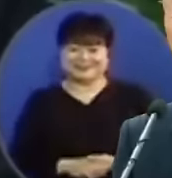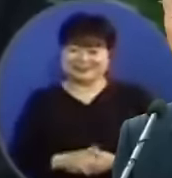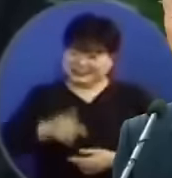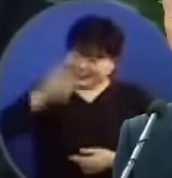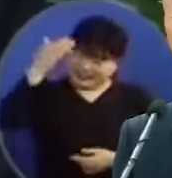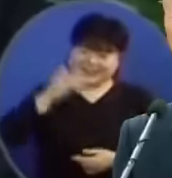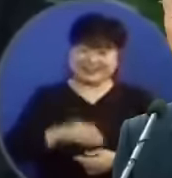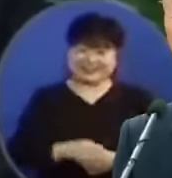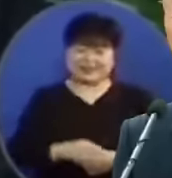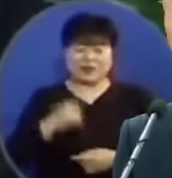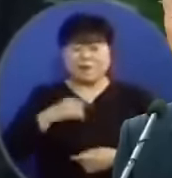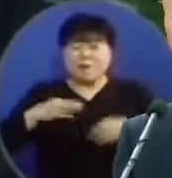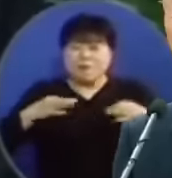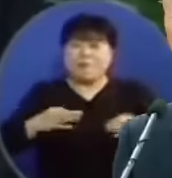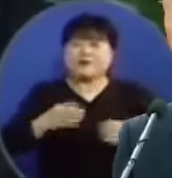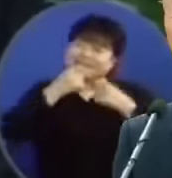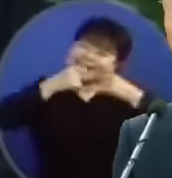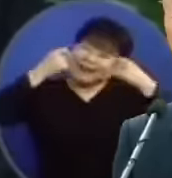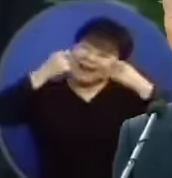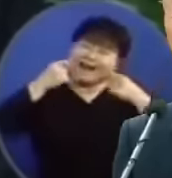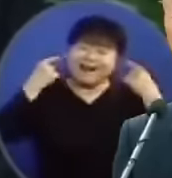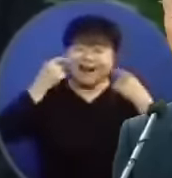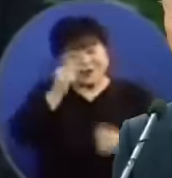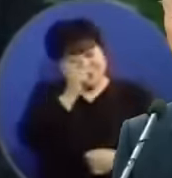정말 음성조차도 반갑고